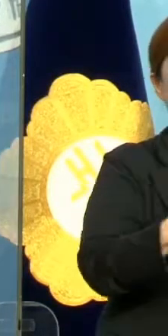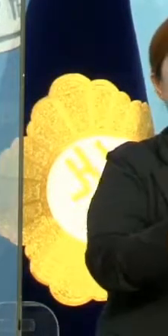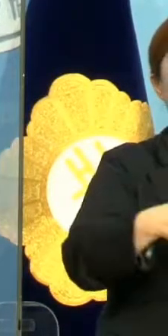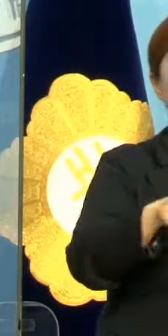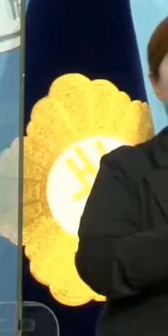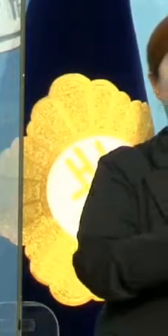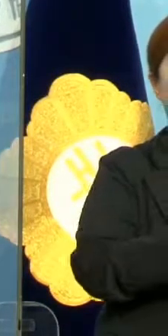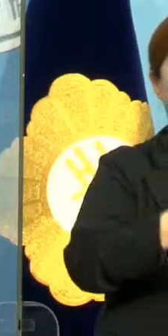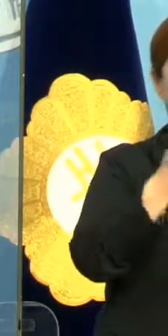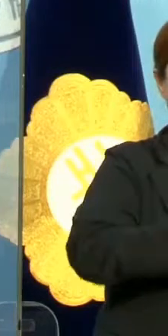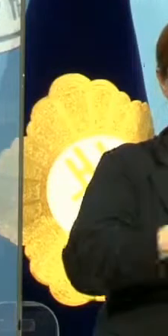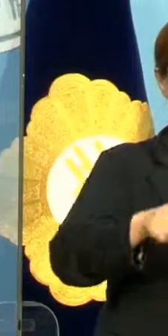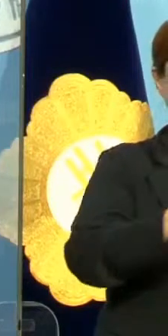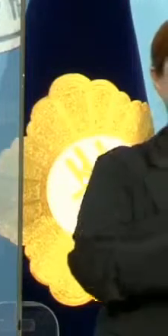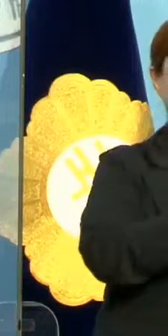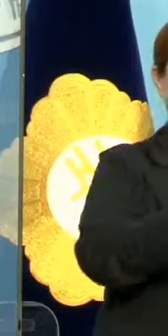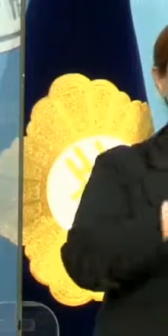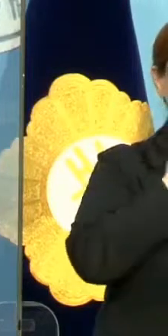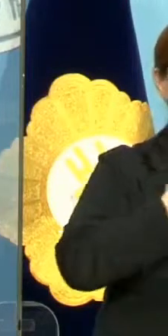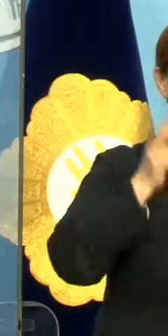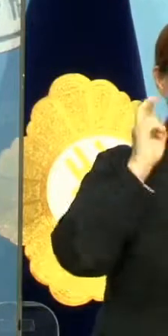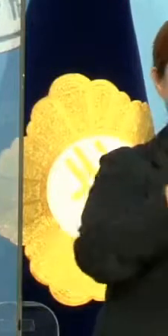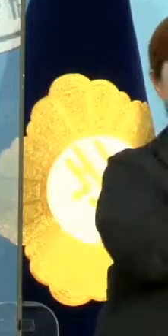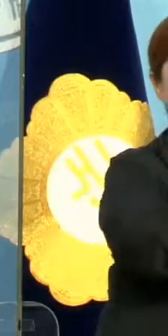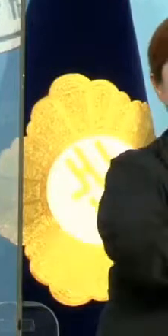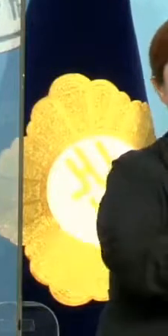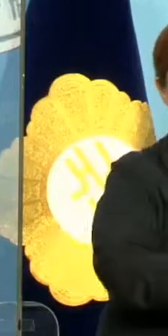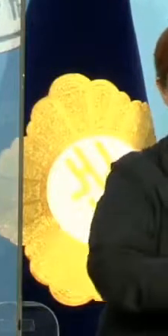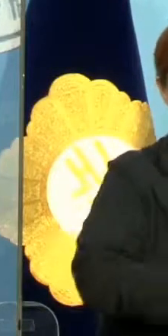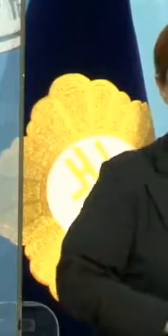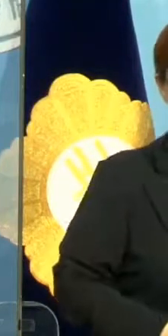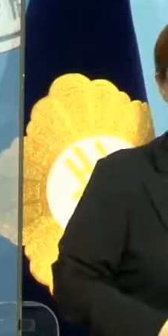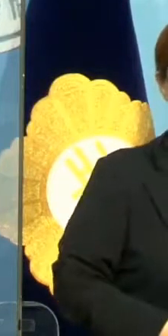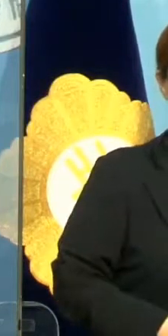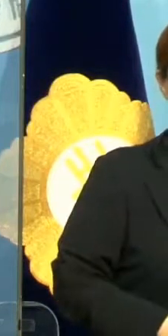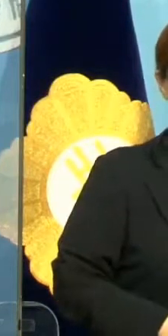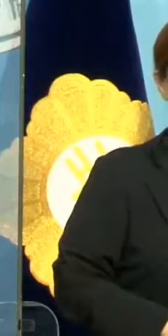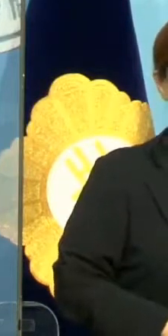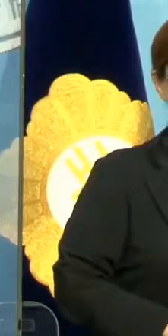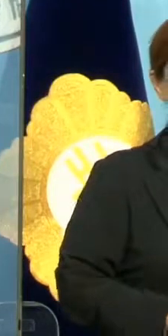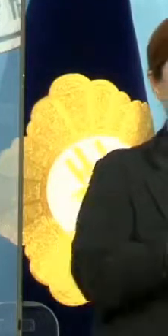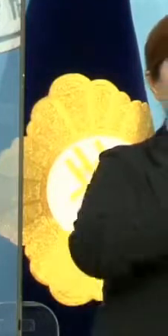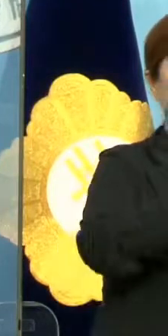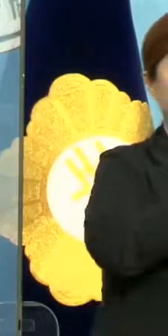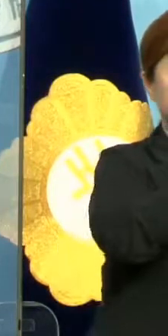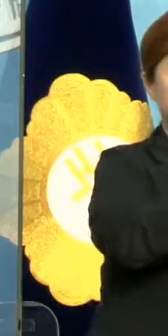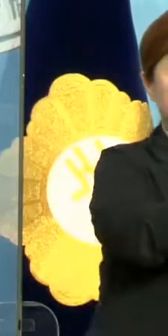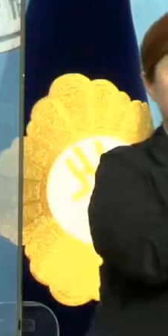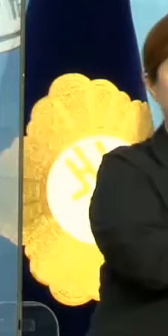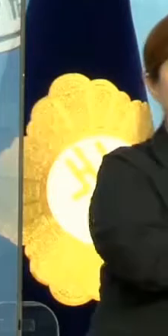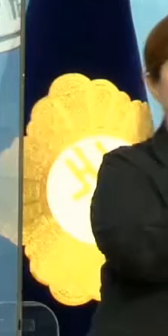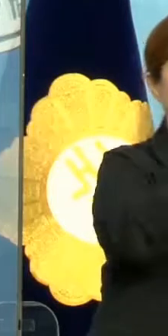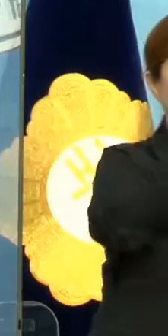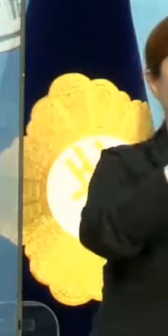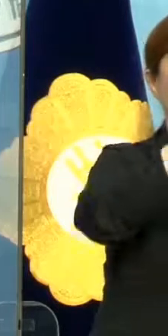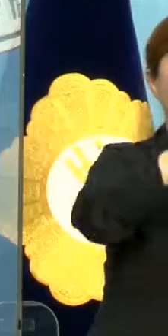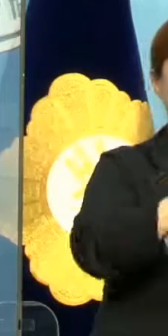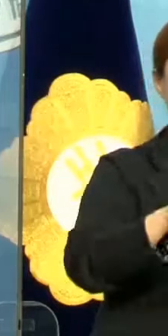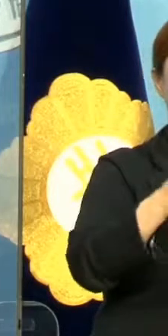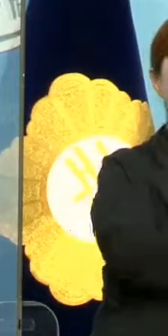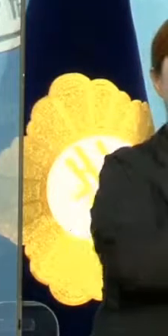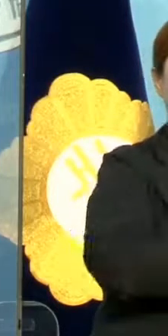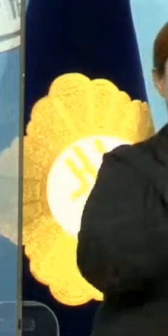동구동 나 캐온 기업의 대표 였읍니다 더불어 민주당 이상직 의원 2 2007년에